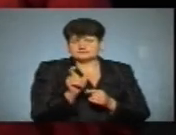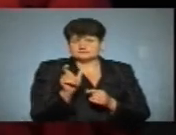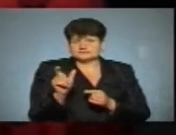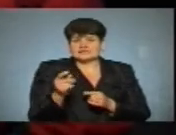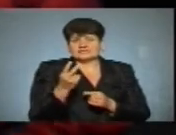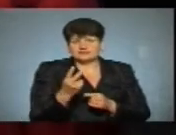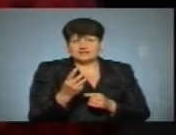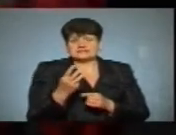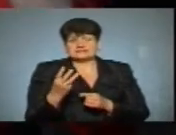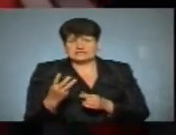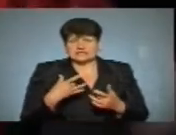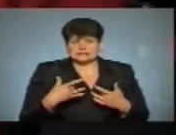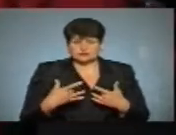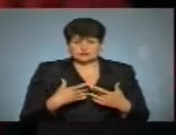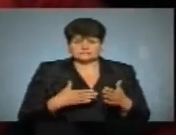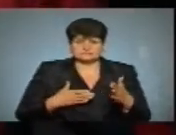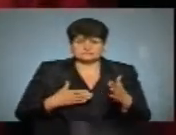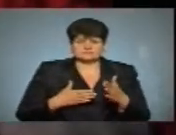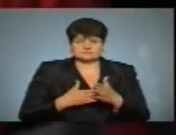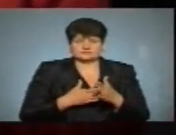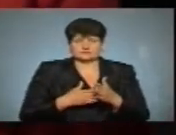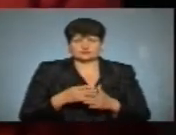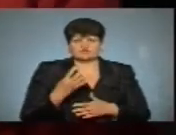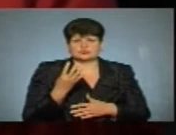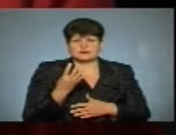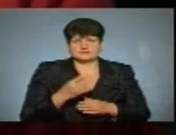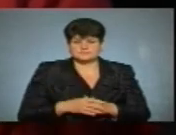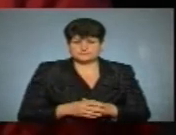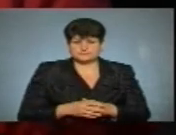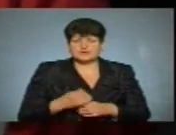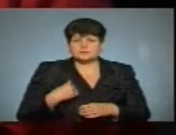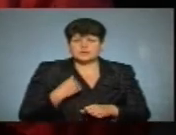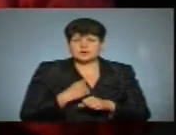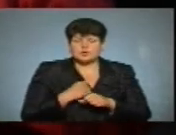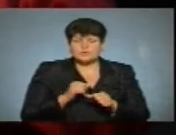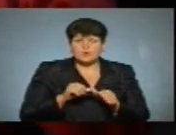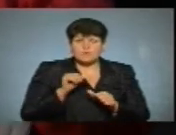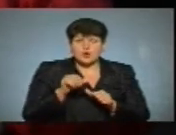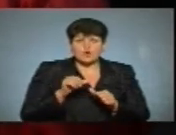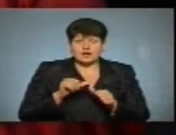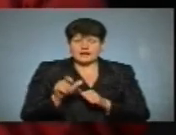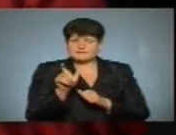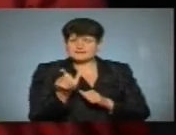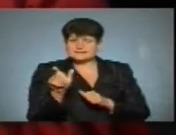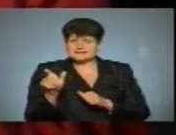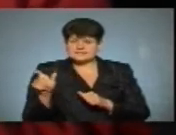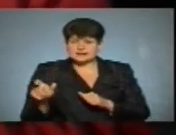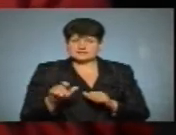два актори, три актори, максимум, ось в мене на малій сцені чотири. Ми робимо окремі якісь певні сцени, а